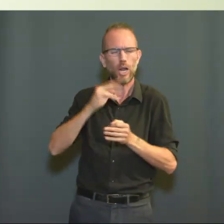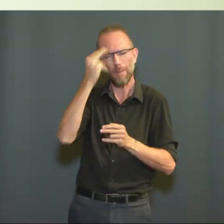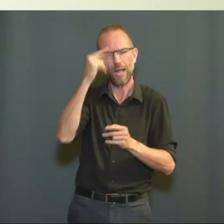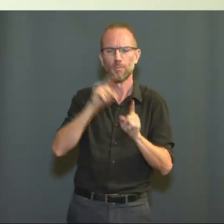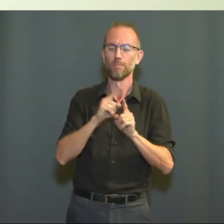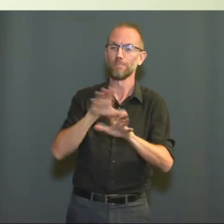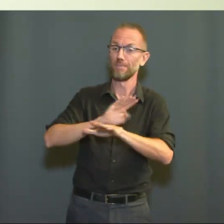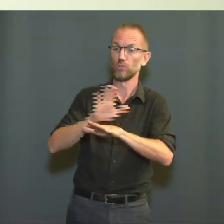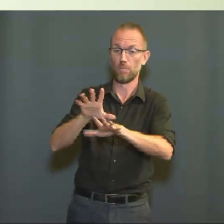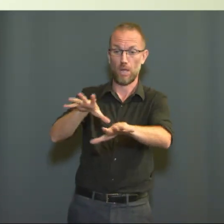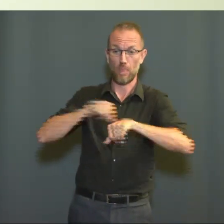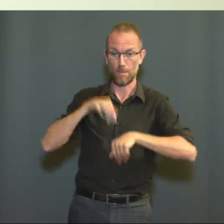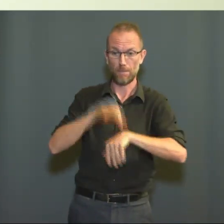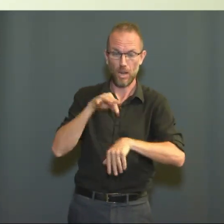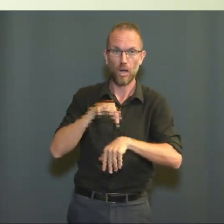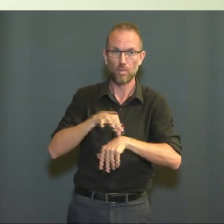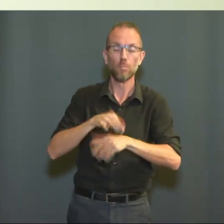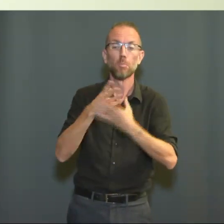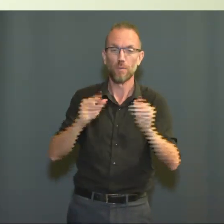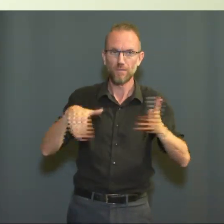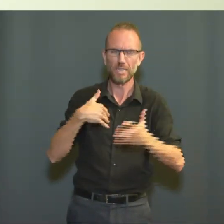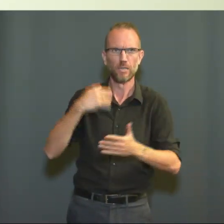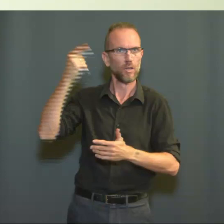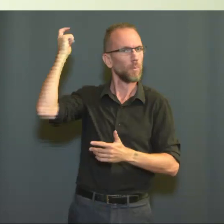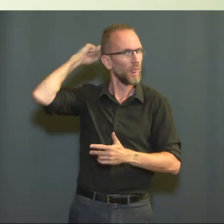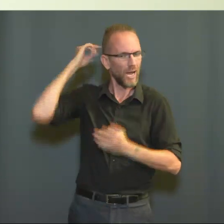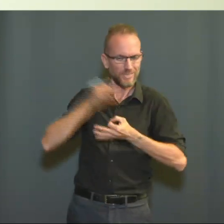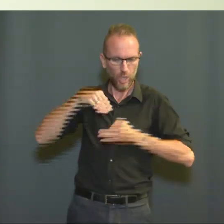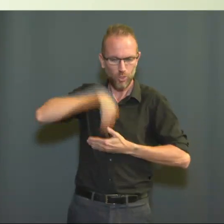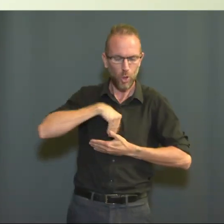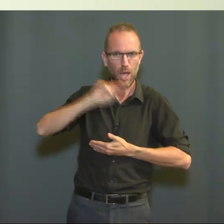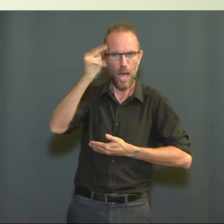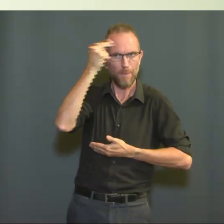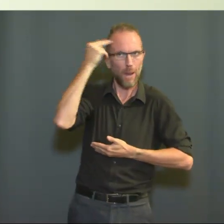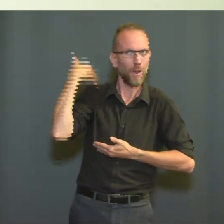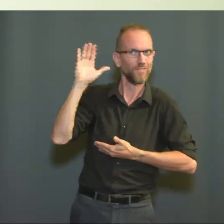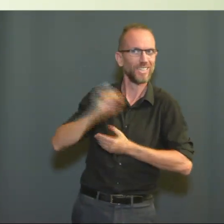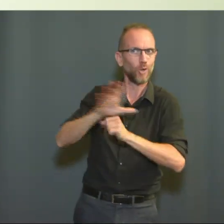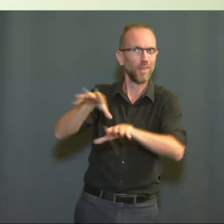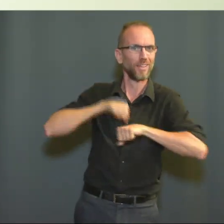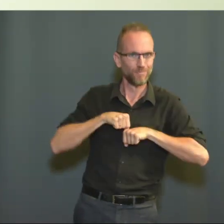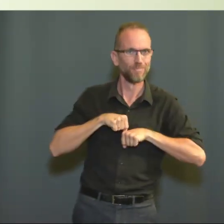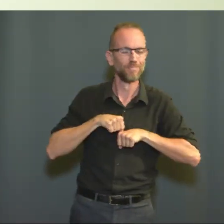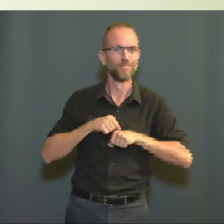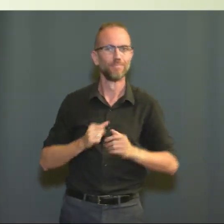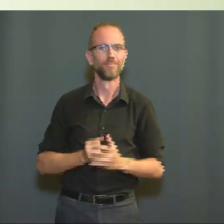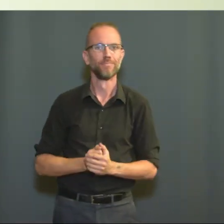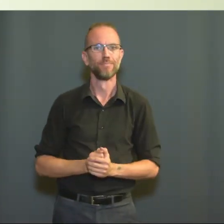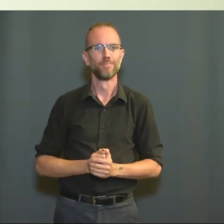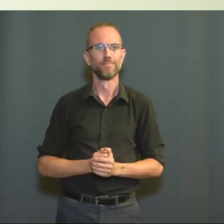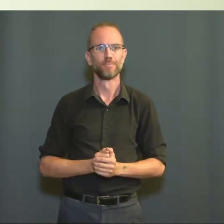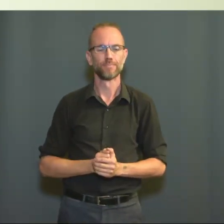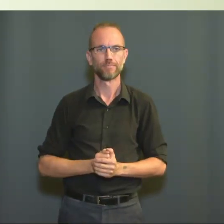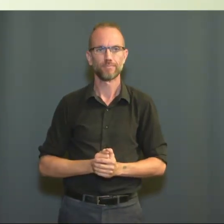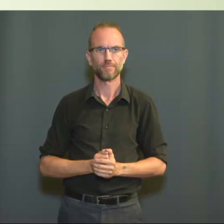présentes et jouent un rôle important dans notre défense. Si on essaye de comparer par rapport à